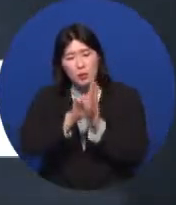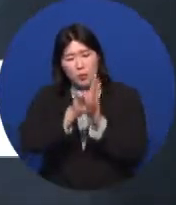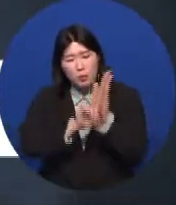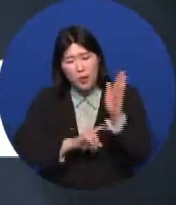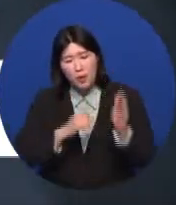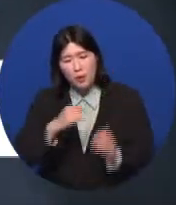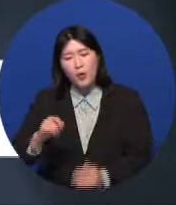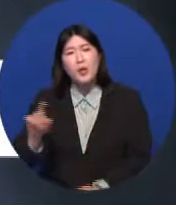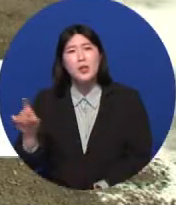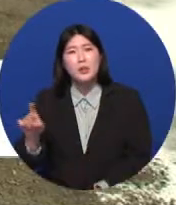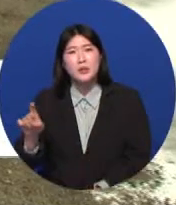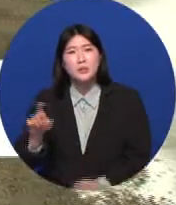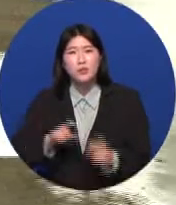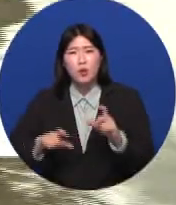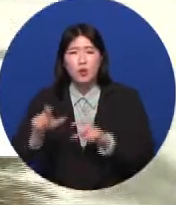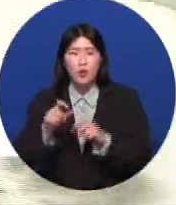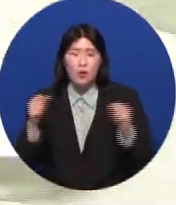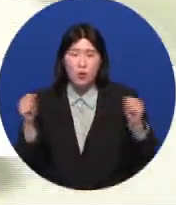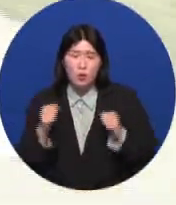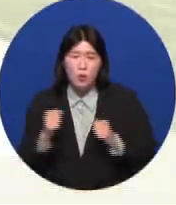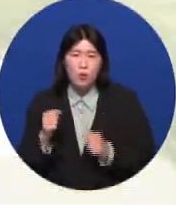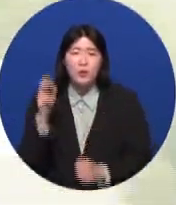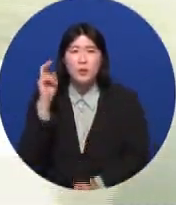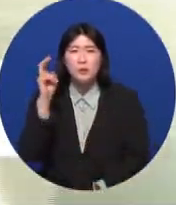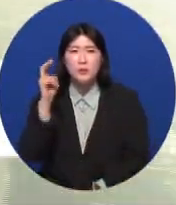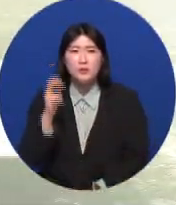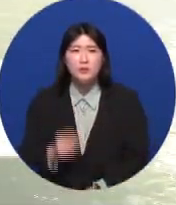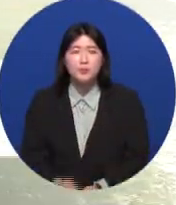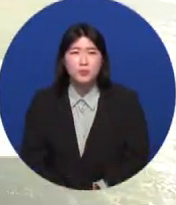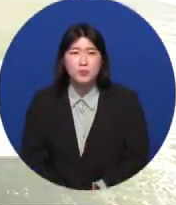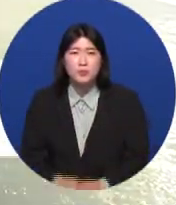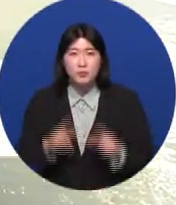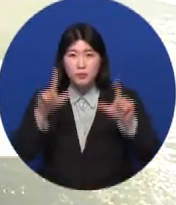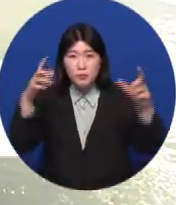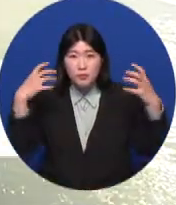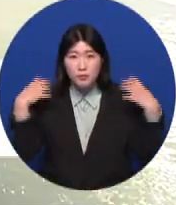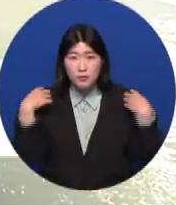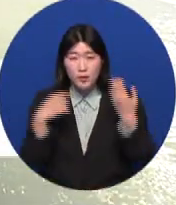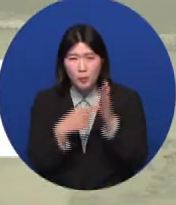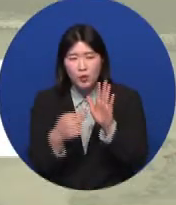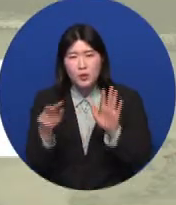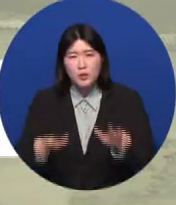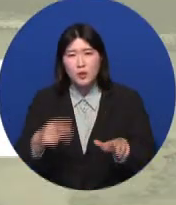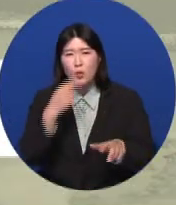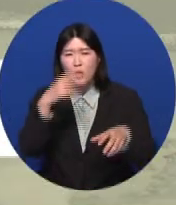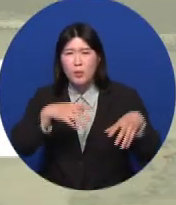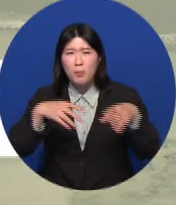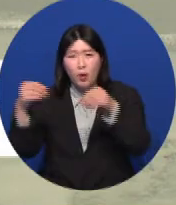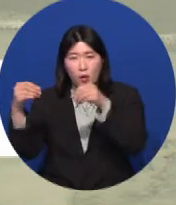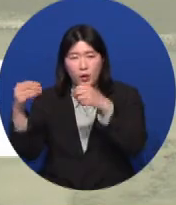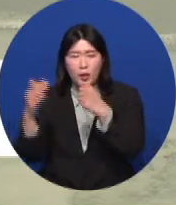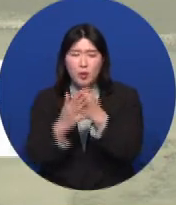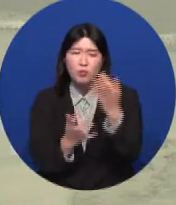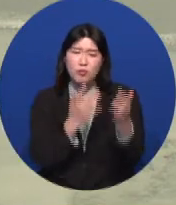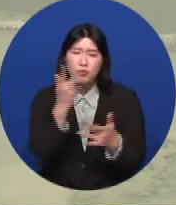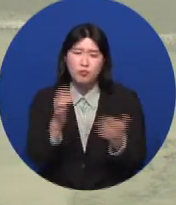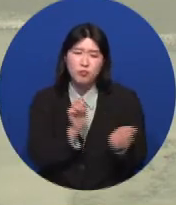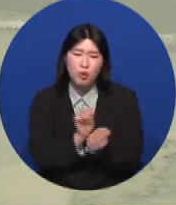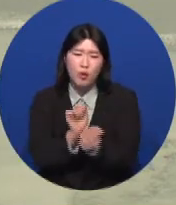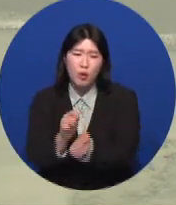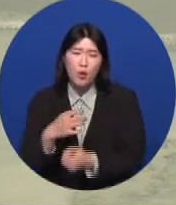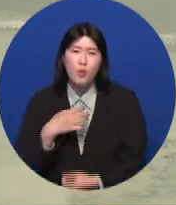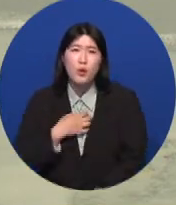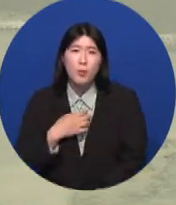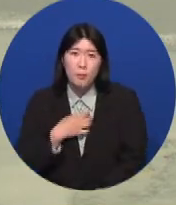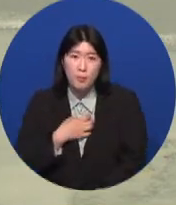떨어지면서 더 죽겠습니다 개조 지방 기상 척은 최근 건조한 날씨가 이어지는 가운데 3불 등 화제가